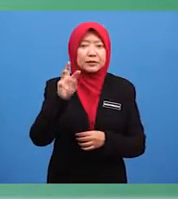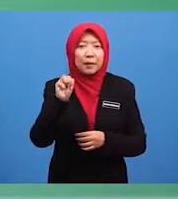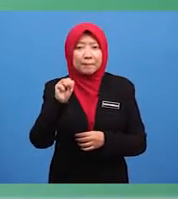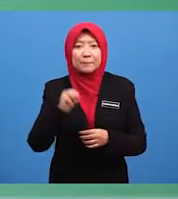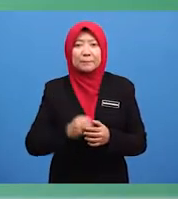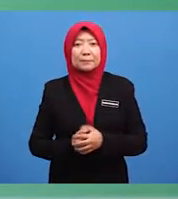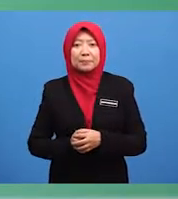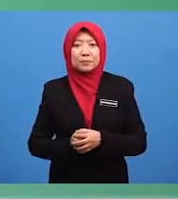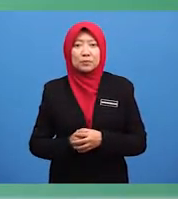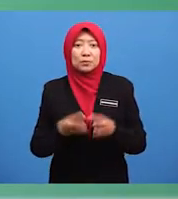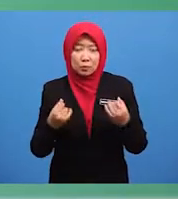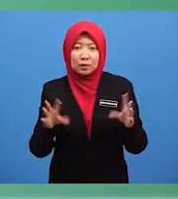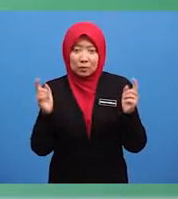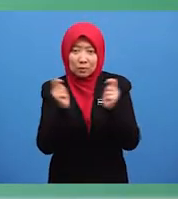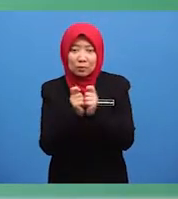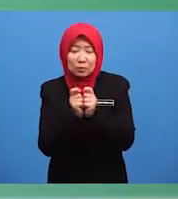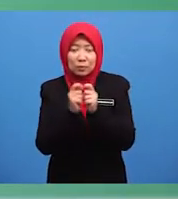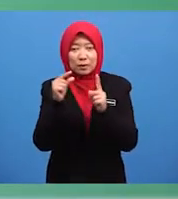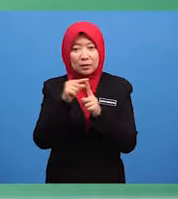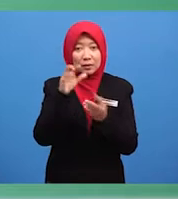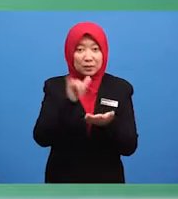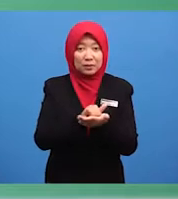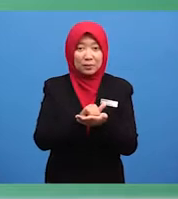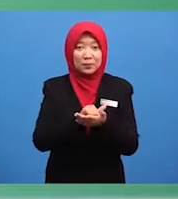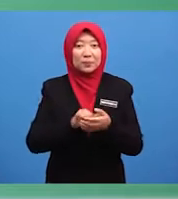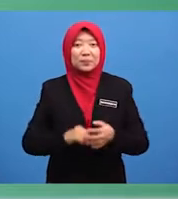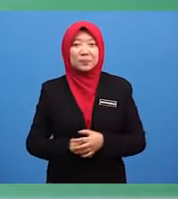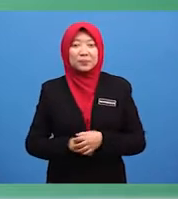tersebut. Sudahkah anda temui perkataan jeram itu?